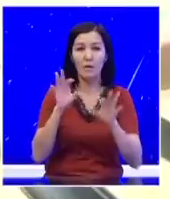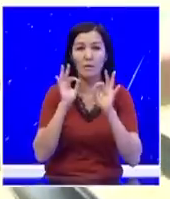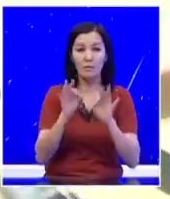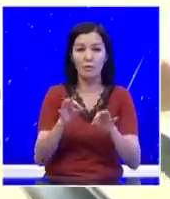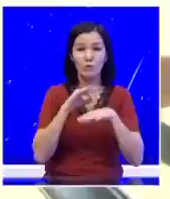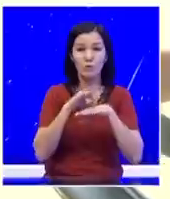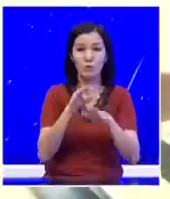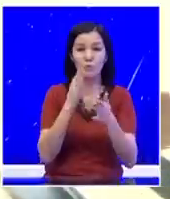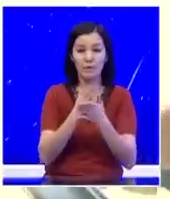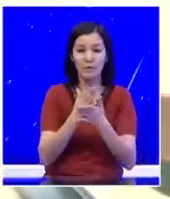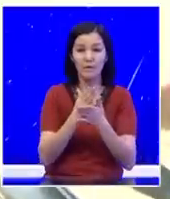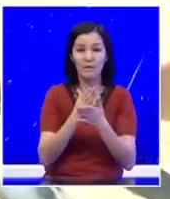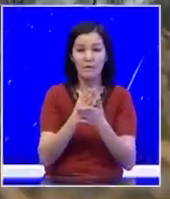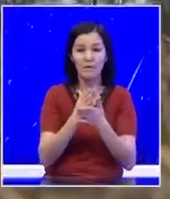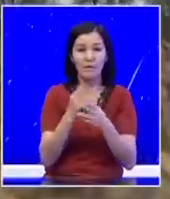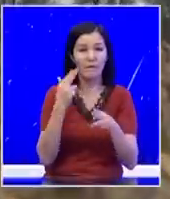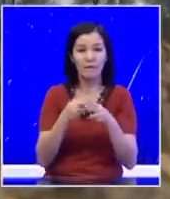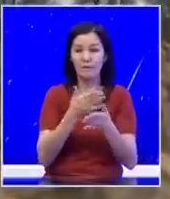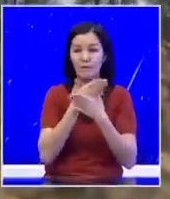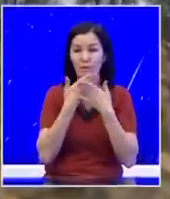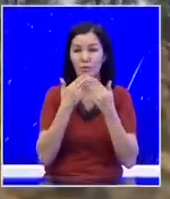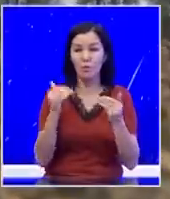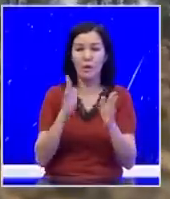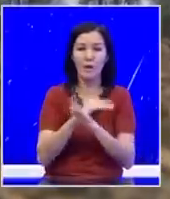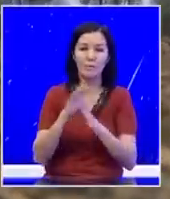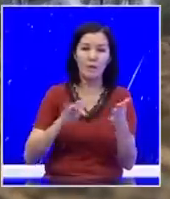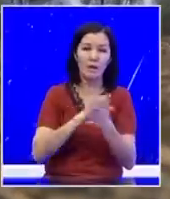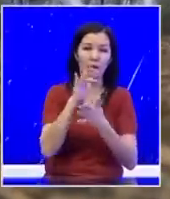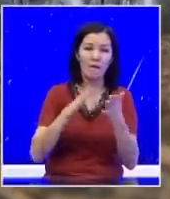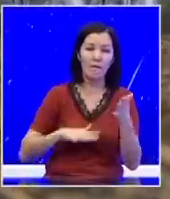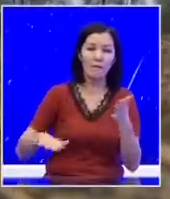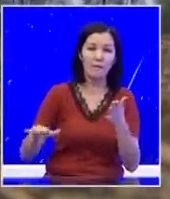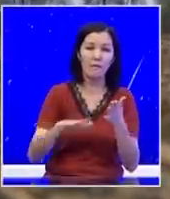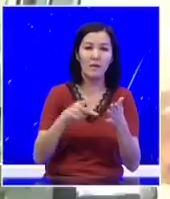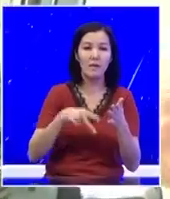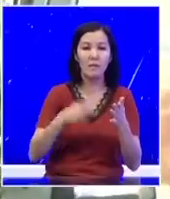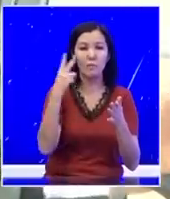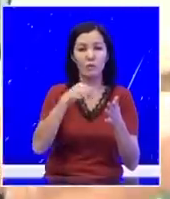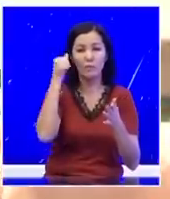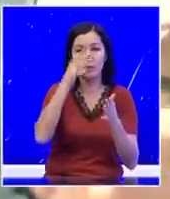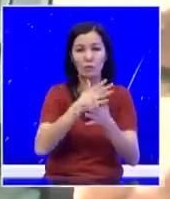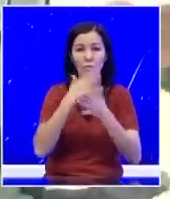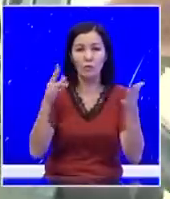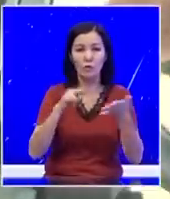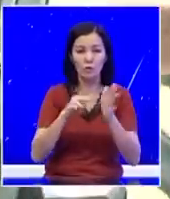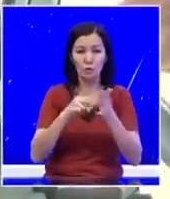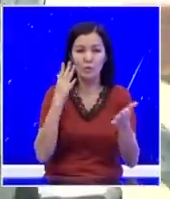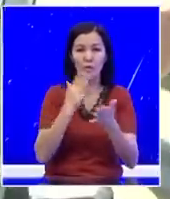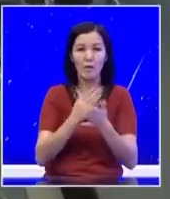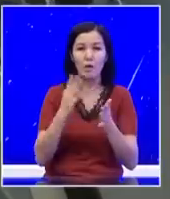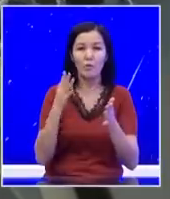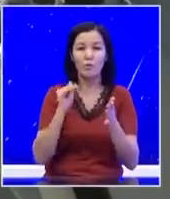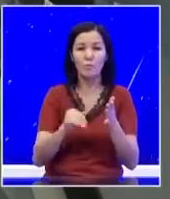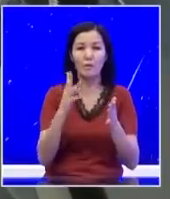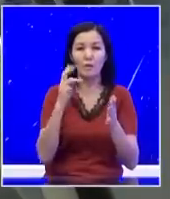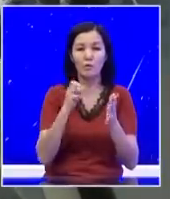жүрбатыр жұмыстың бәрі. Жалпы Қапшағай өлкесі 2020 жылға ауқымды жоспар құрып отыр. 4297 гектарға